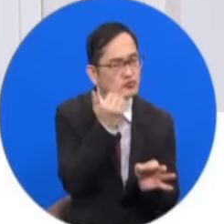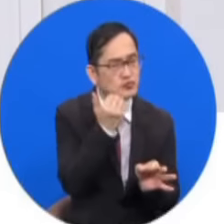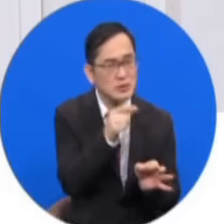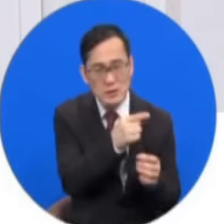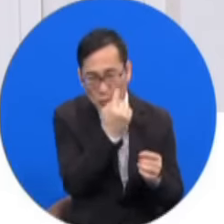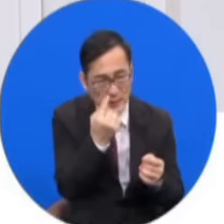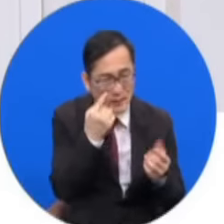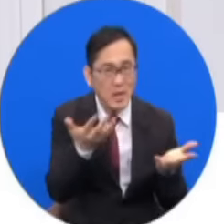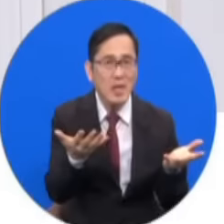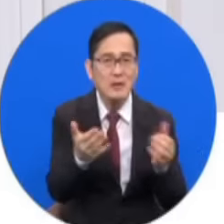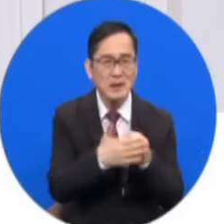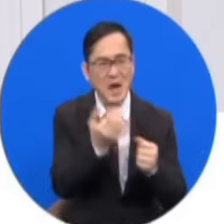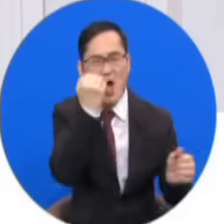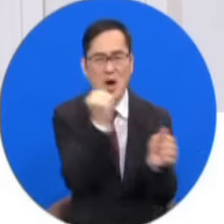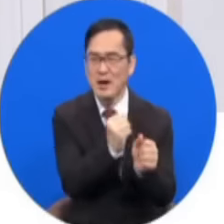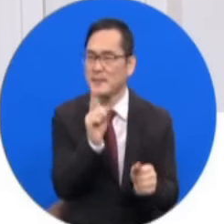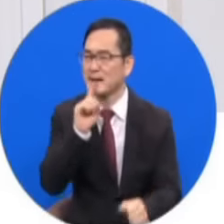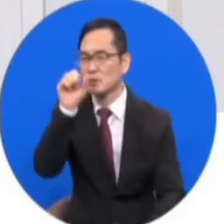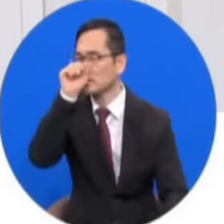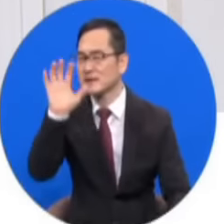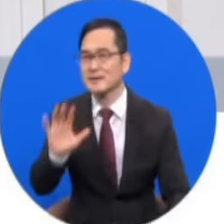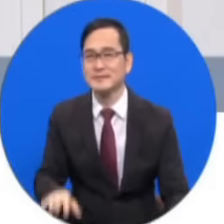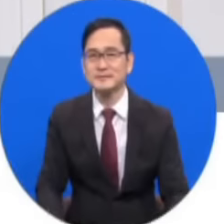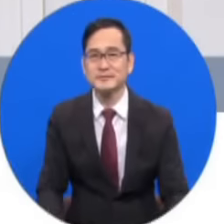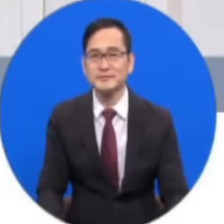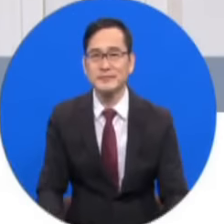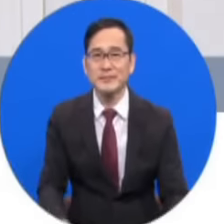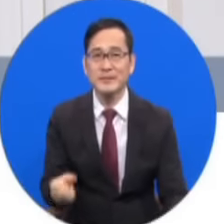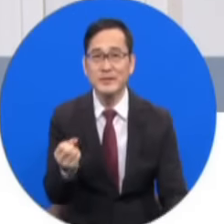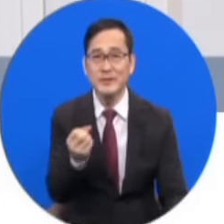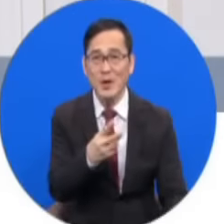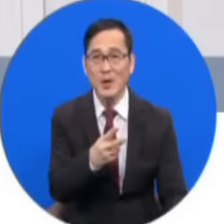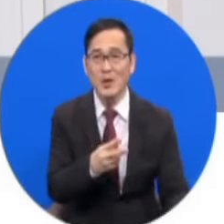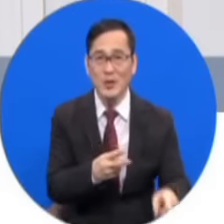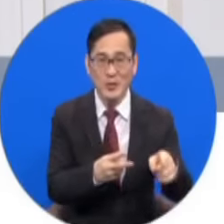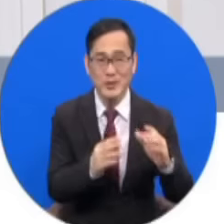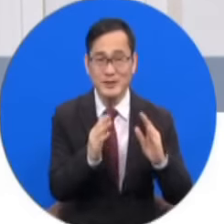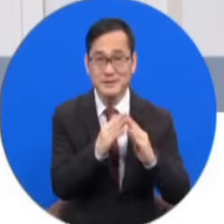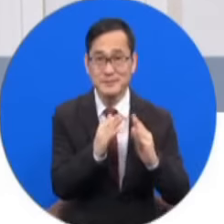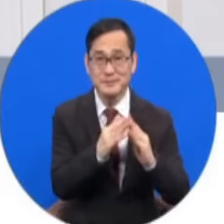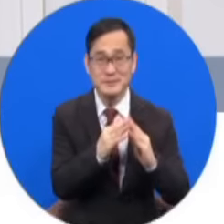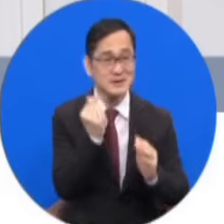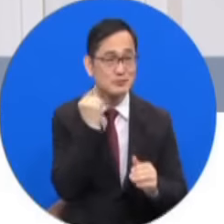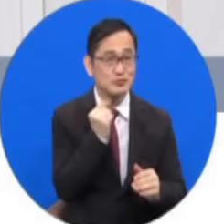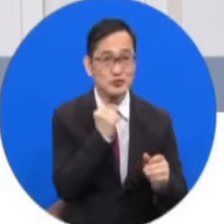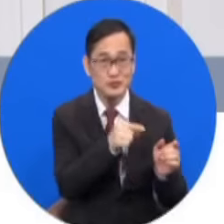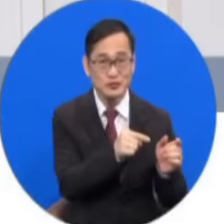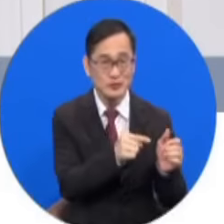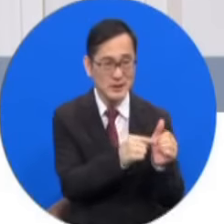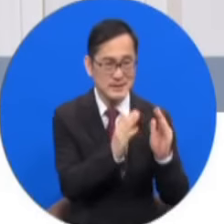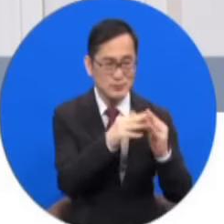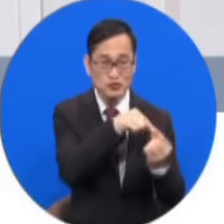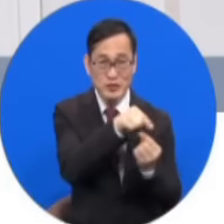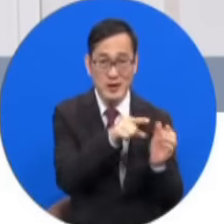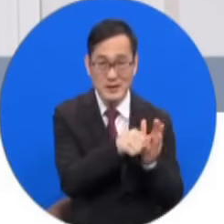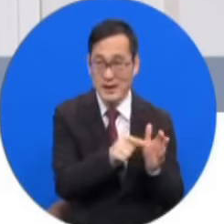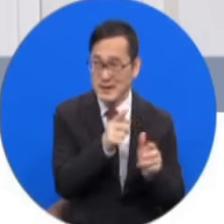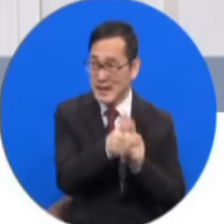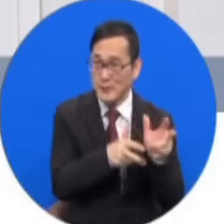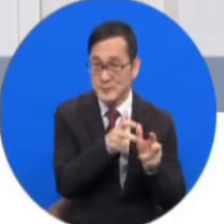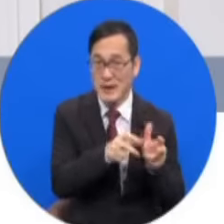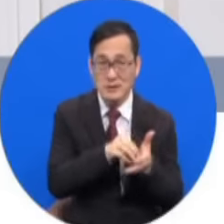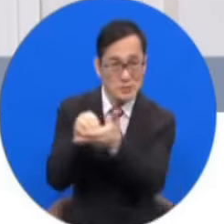그리고 뭐 송기인 신부가 가지고 있던 시기에 그렇다면 왜 뭐 사업장으로 운영을 했음에도 불구하고 신고가 되지 않았느냐는 지점에 대해서 좀